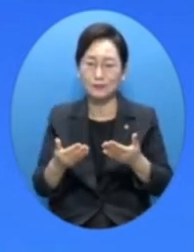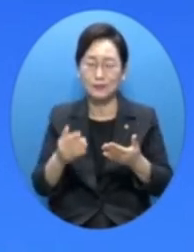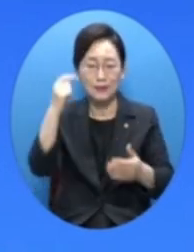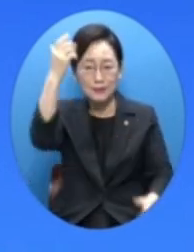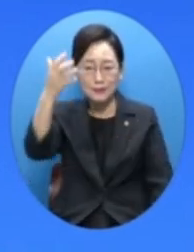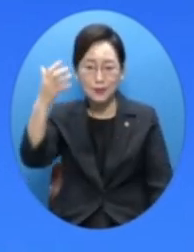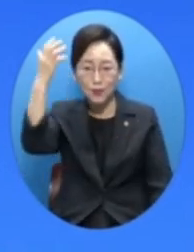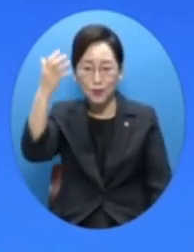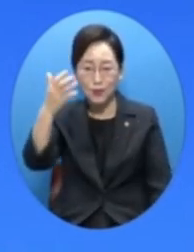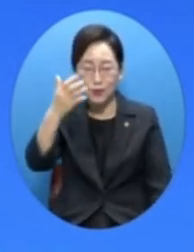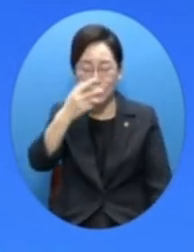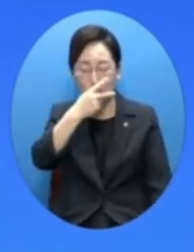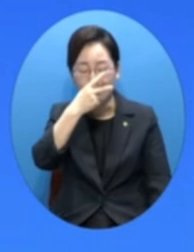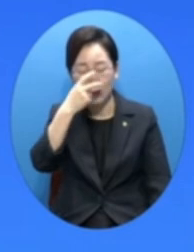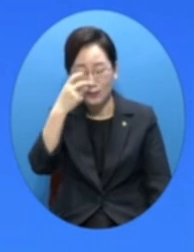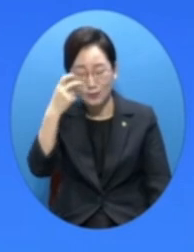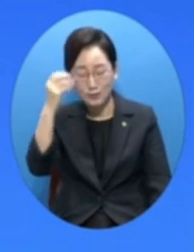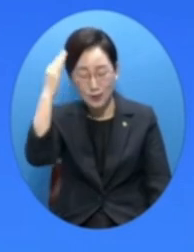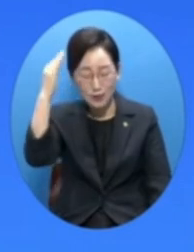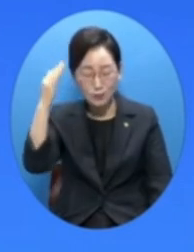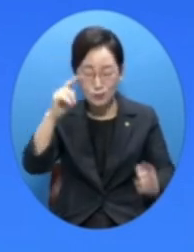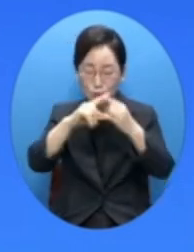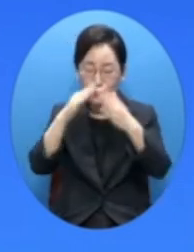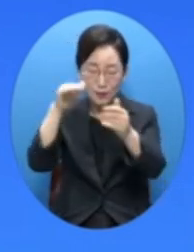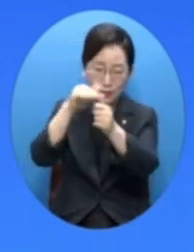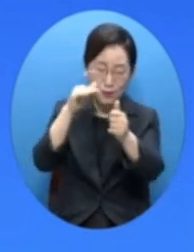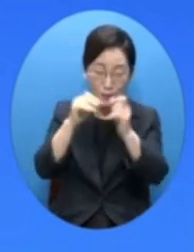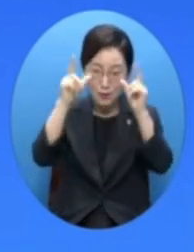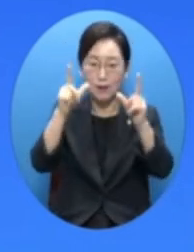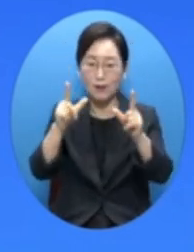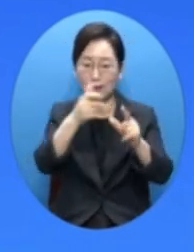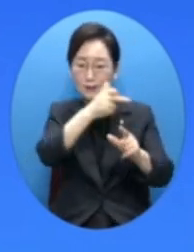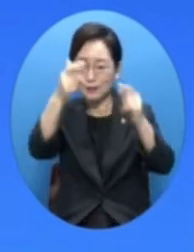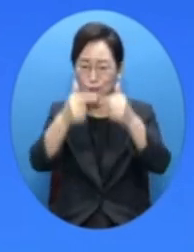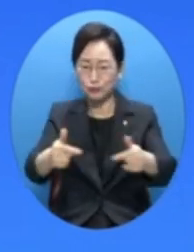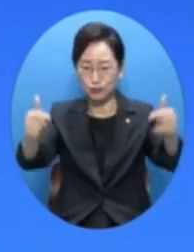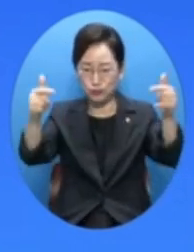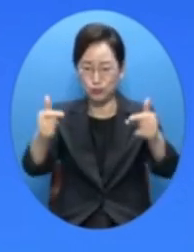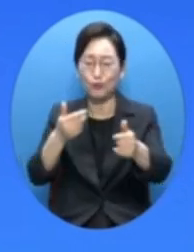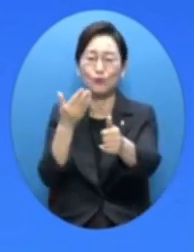영적으로 잠자고 있는 한국교회를 깨우고 큰 부흥 역사를 일으키기 위해서